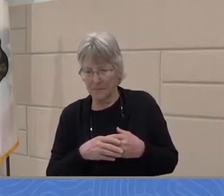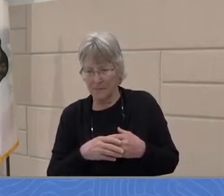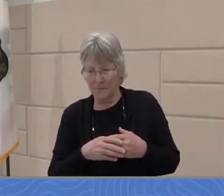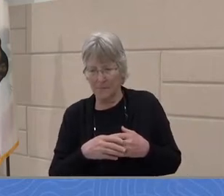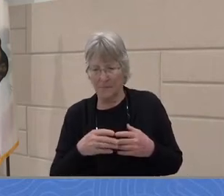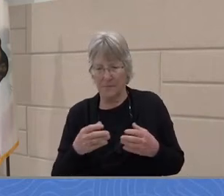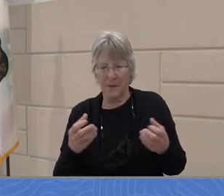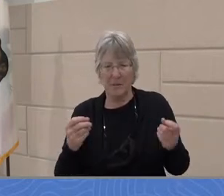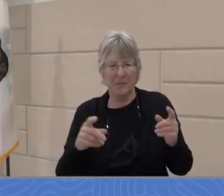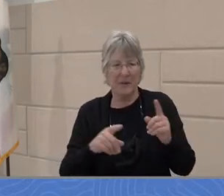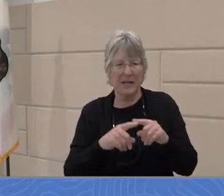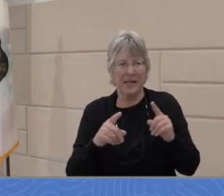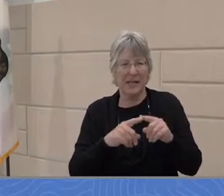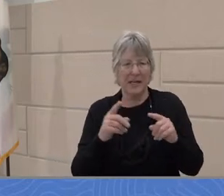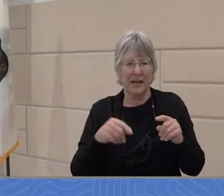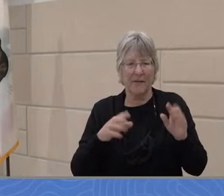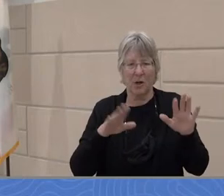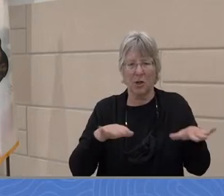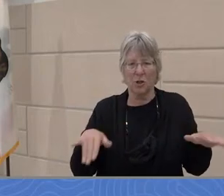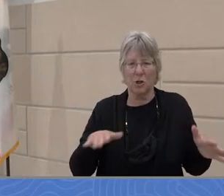บับ